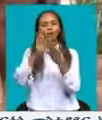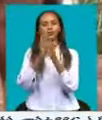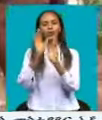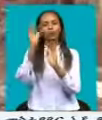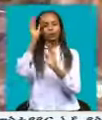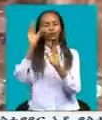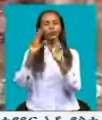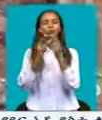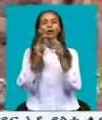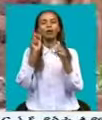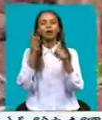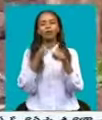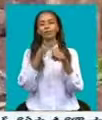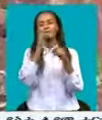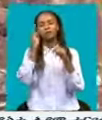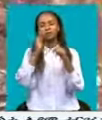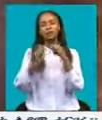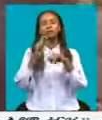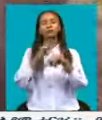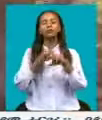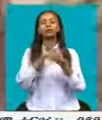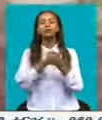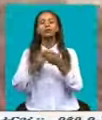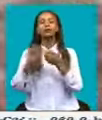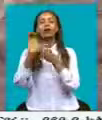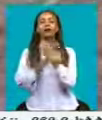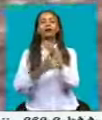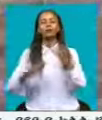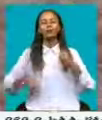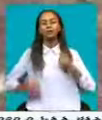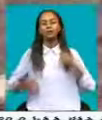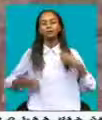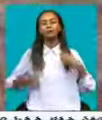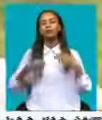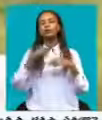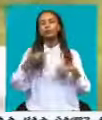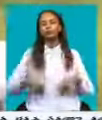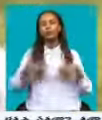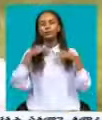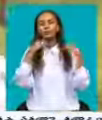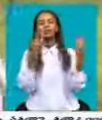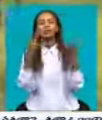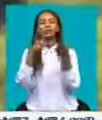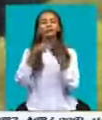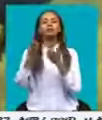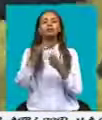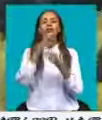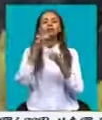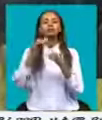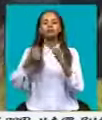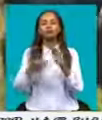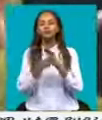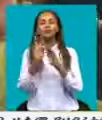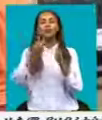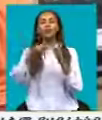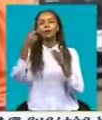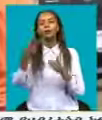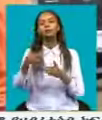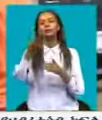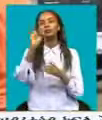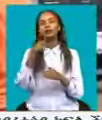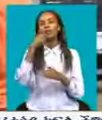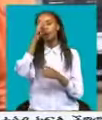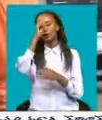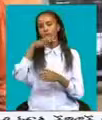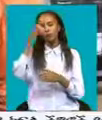ቡድን ለአንዴና ለመጨረሻ ጊዜ ለመደምሰስ የሀገር መከላከያ ሰራዊት የህይወት መስዋዕትነት እየከፈለ በዱር በገደሉ እየተዋደቀ ይገኛል ያሉት አቶ